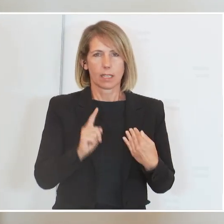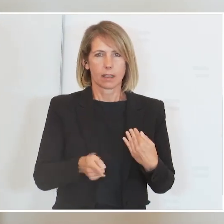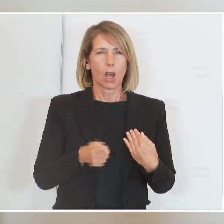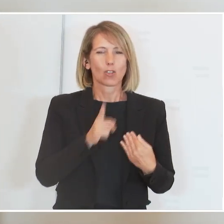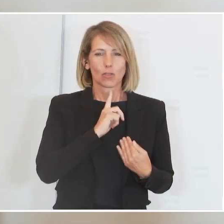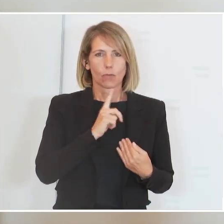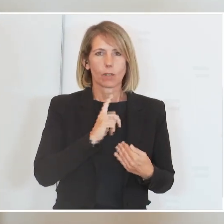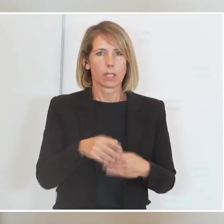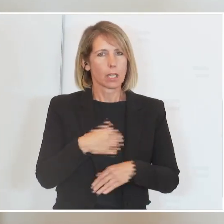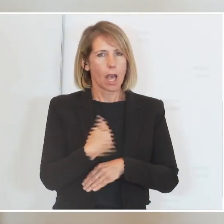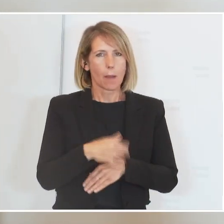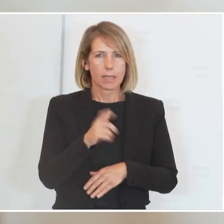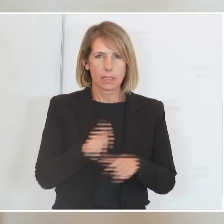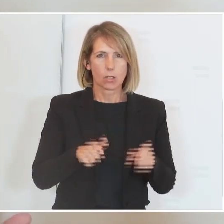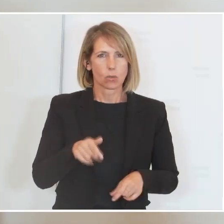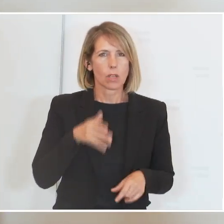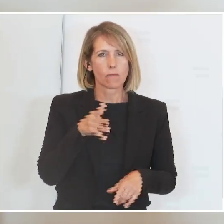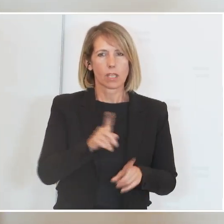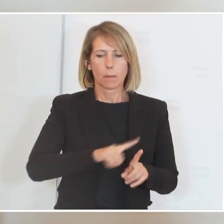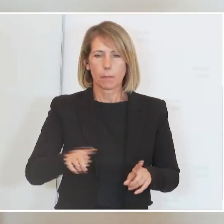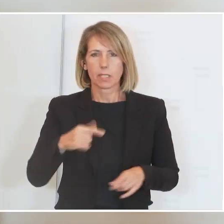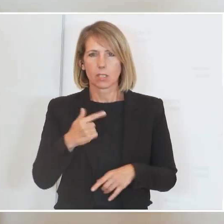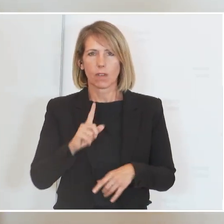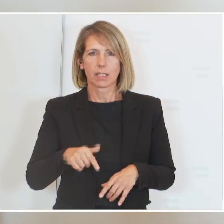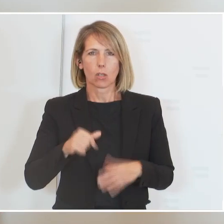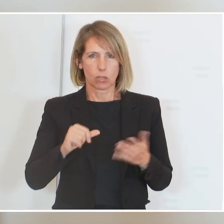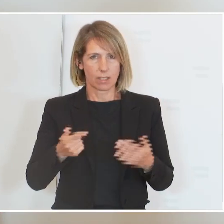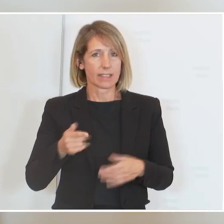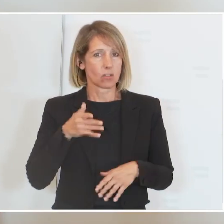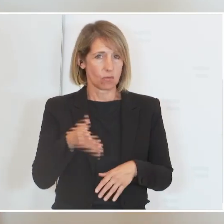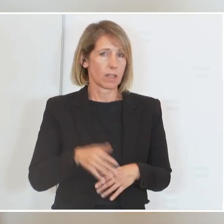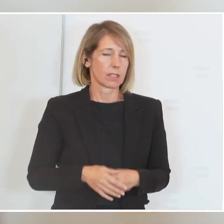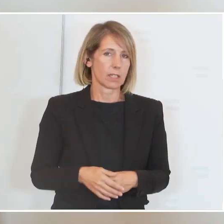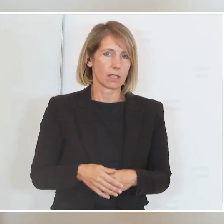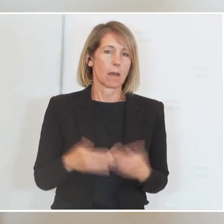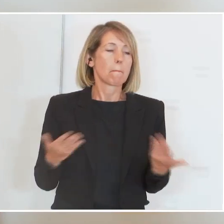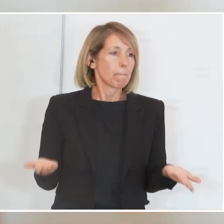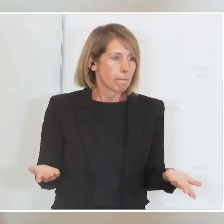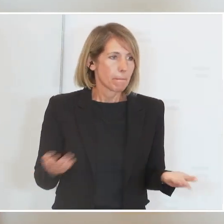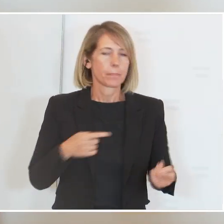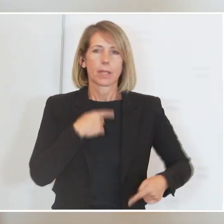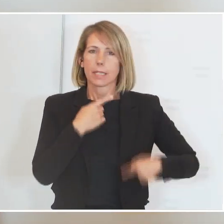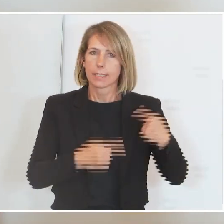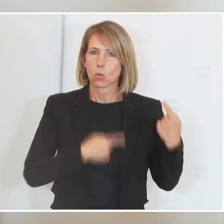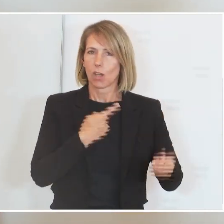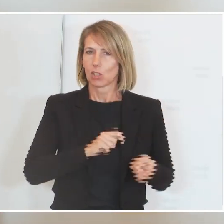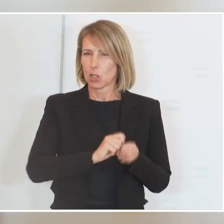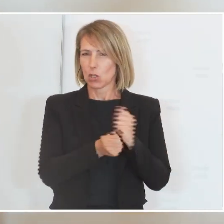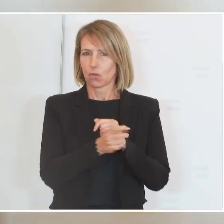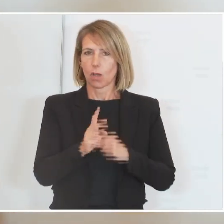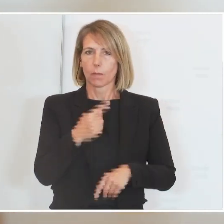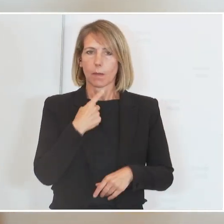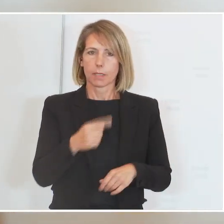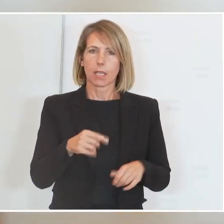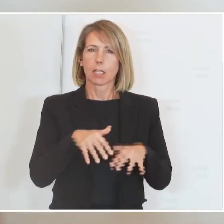bis 2026 geben wird. Also insgesamt, glaube ich, wirklich eine historische Reform, eine strukturelle